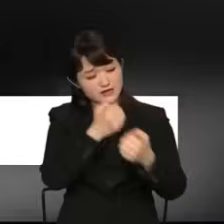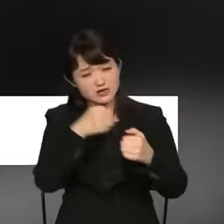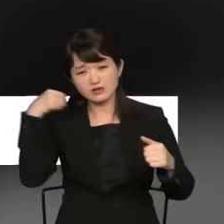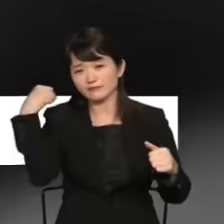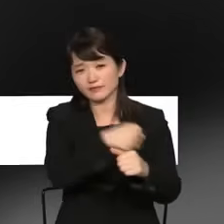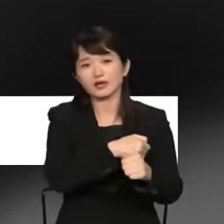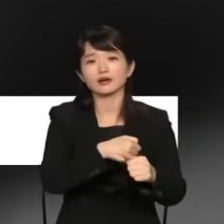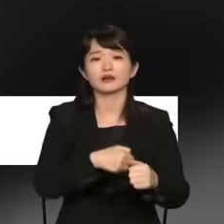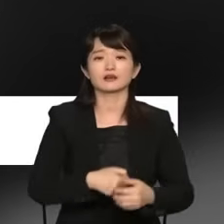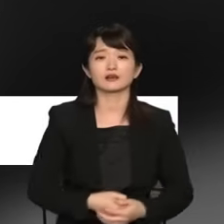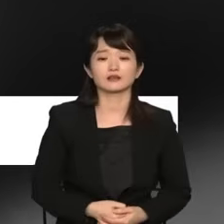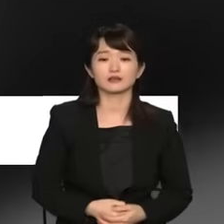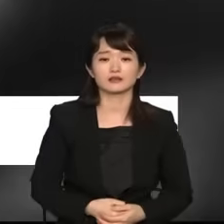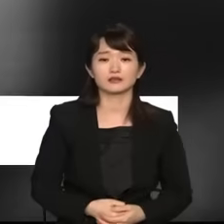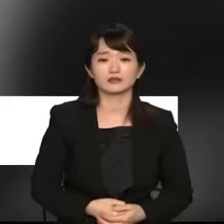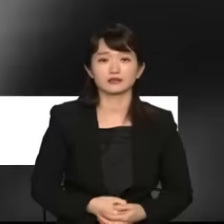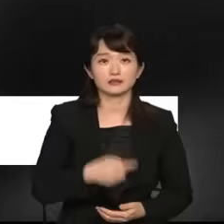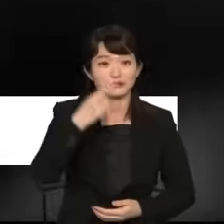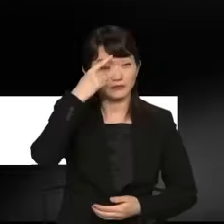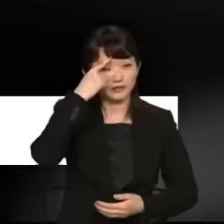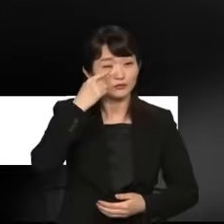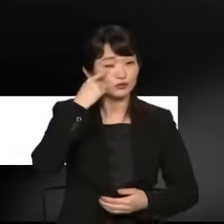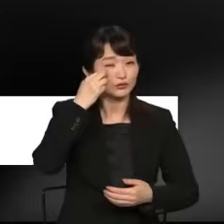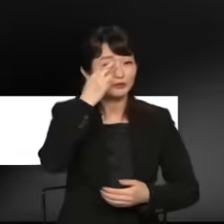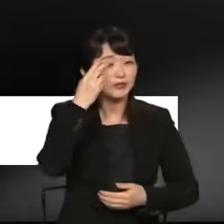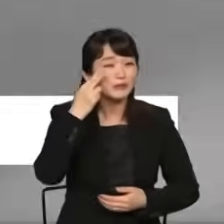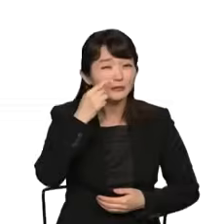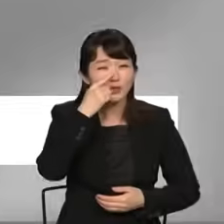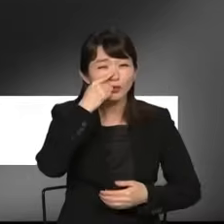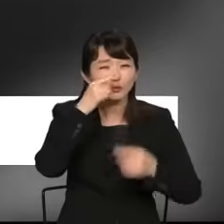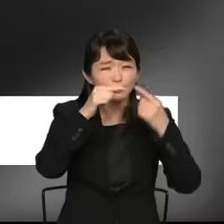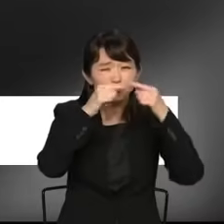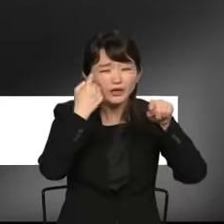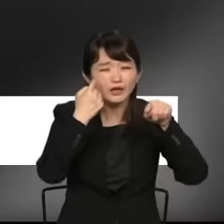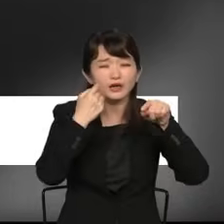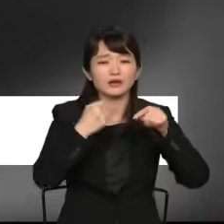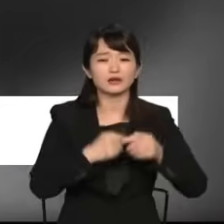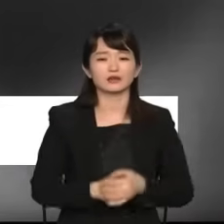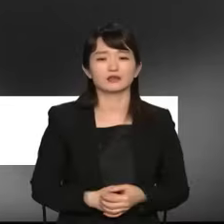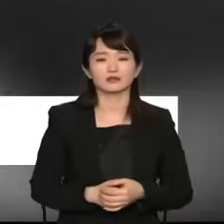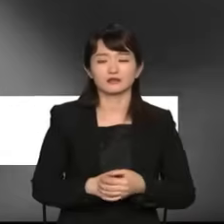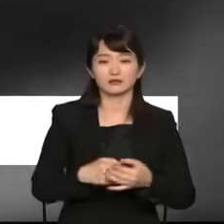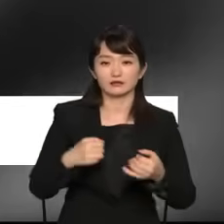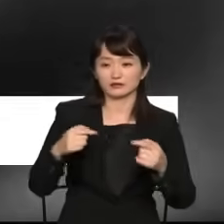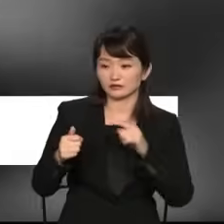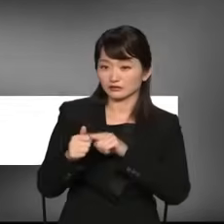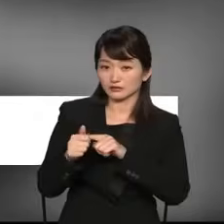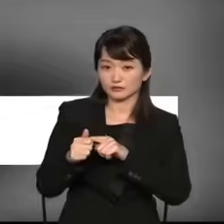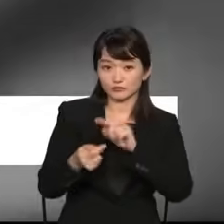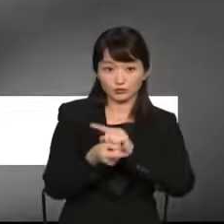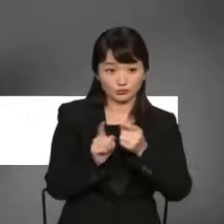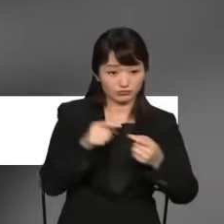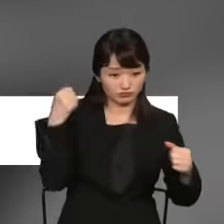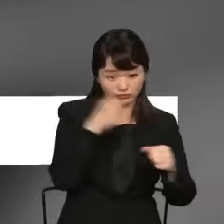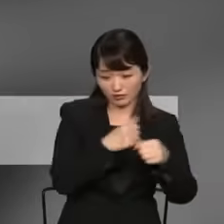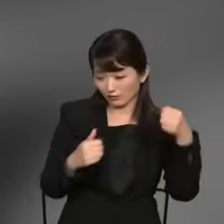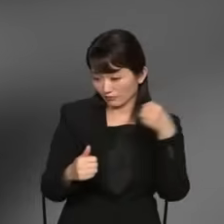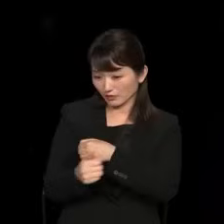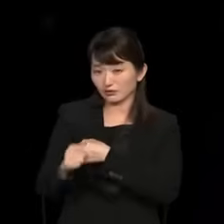폭행을 당했습니다. 이마와 눈이 찢어지고 코뼈가 부러졌는데 가해자는 쌍방 폭행을 주장하고